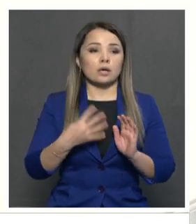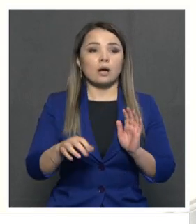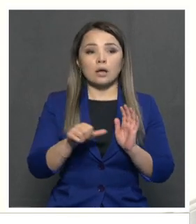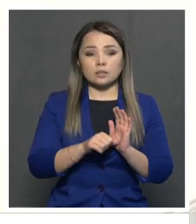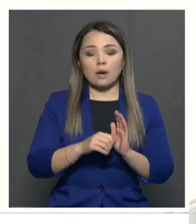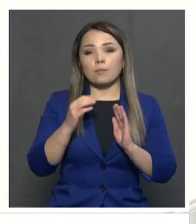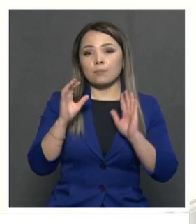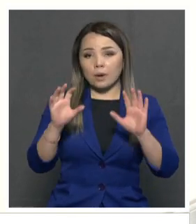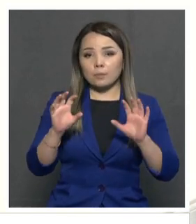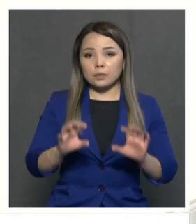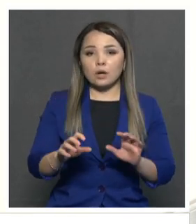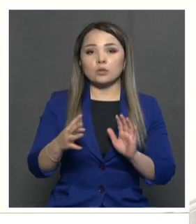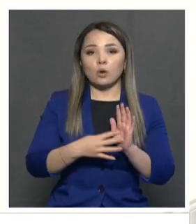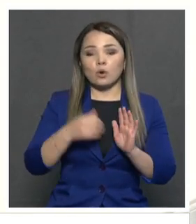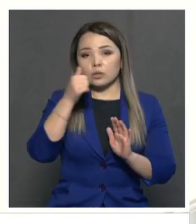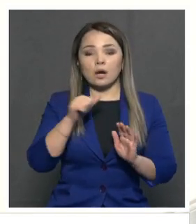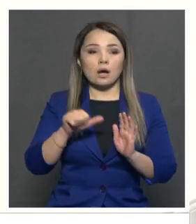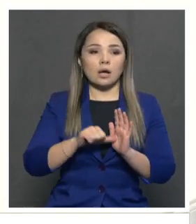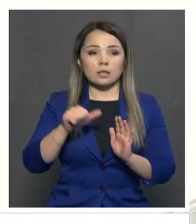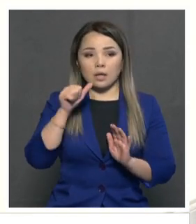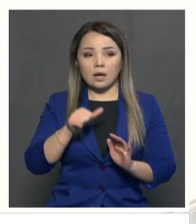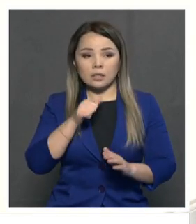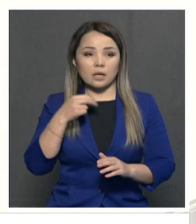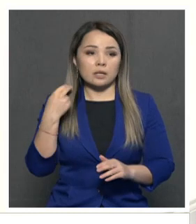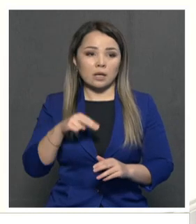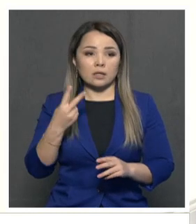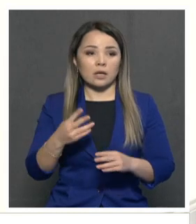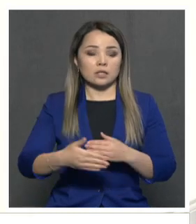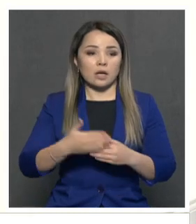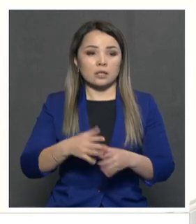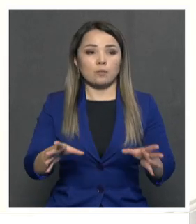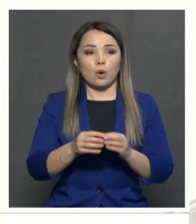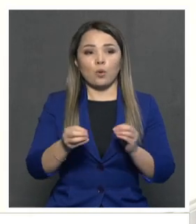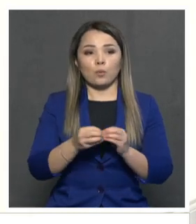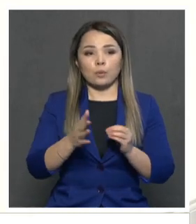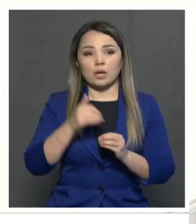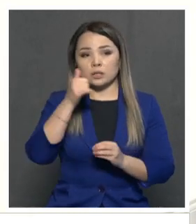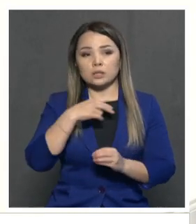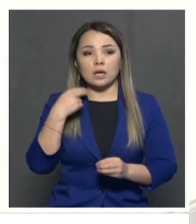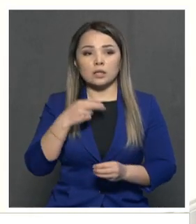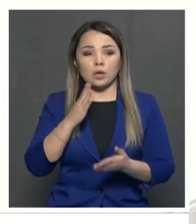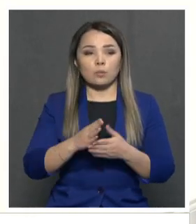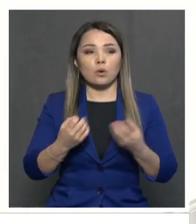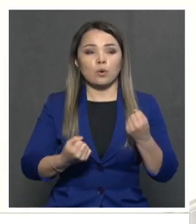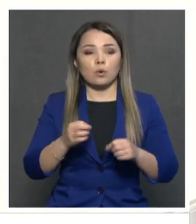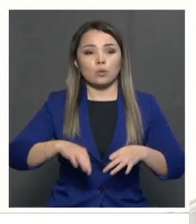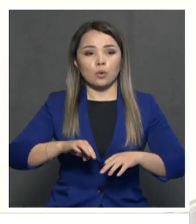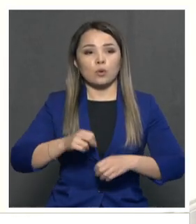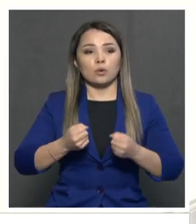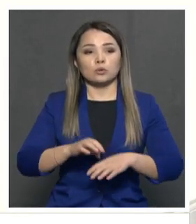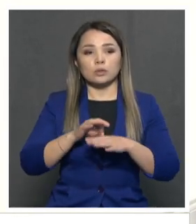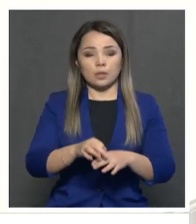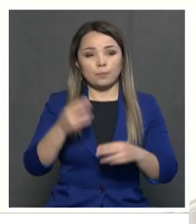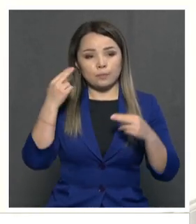бойынша 9 жыл 6 айға сотталсын. Екі жазаны біріктіру нәтижесінде 15 жыл жазасын өтейді. Көлік жүргізу құқығынан өмір